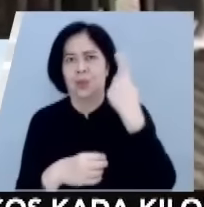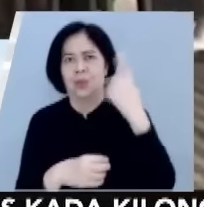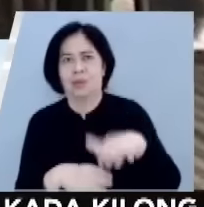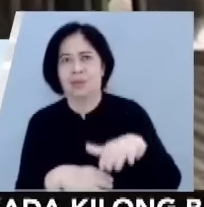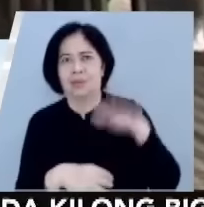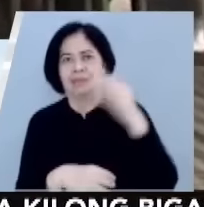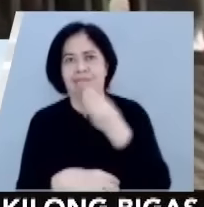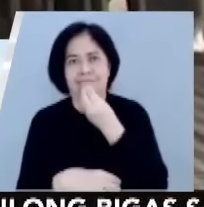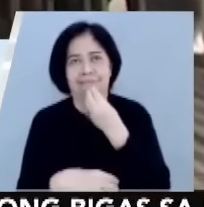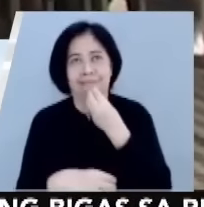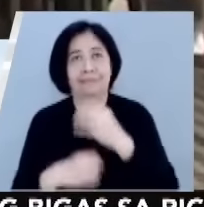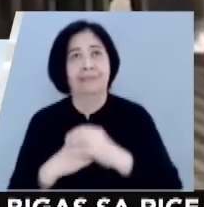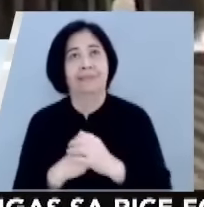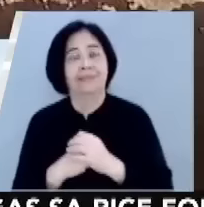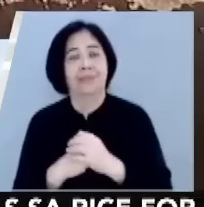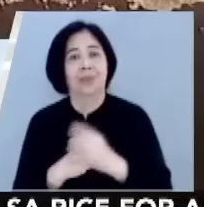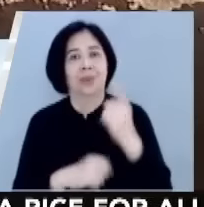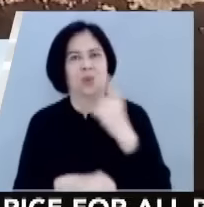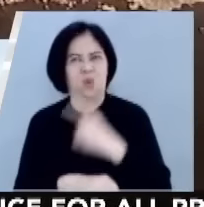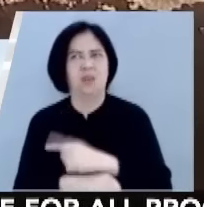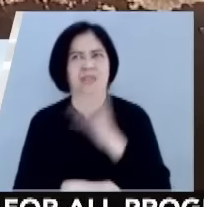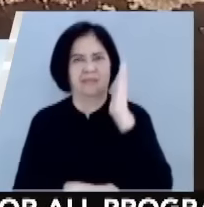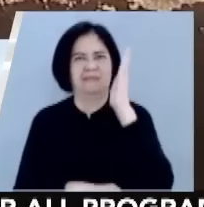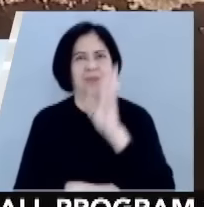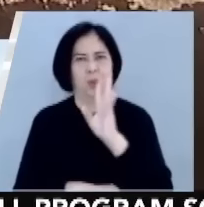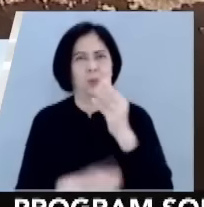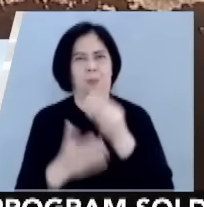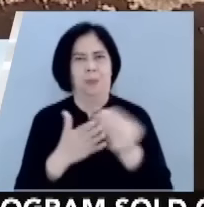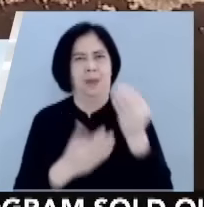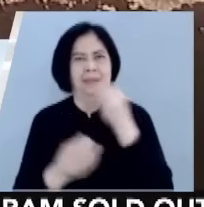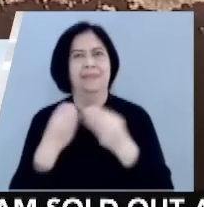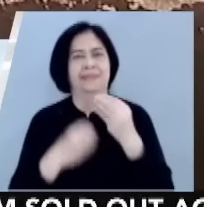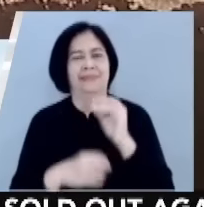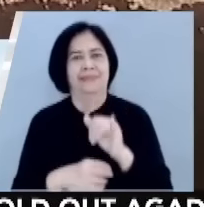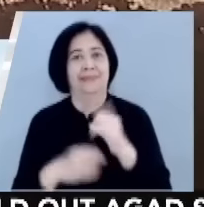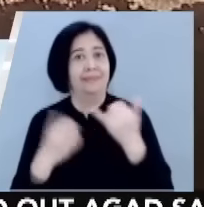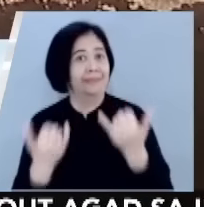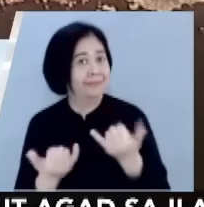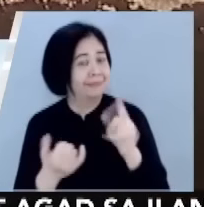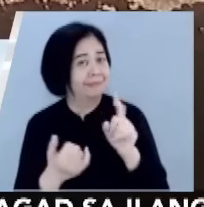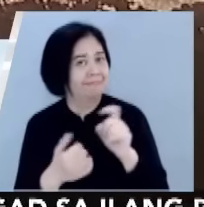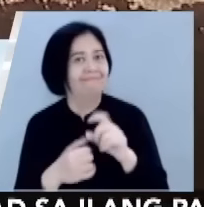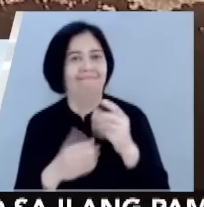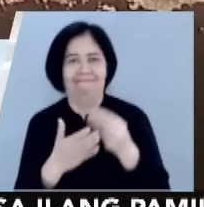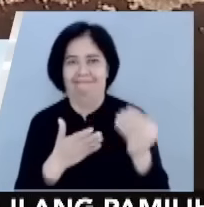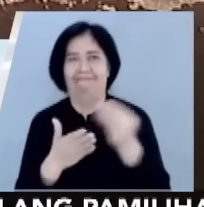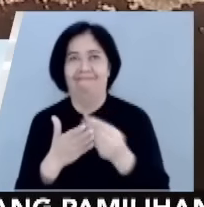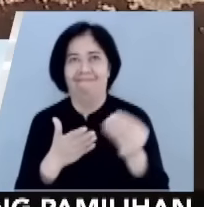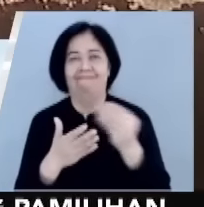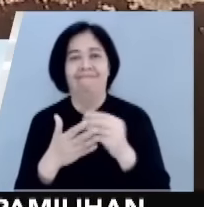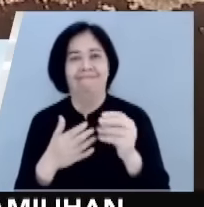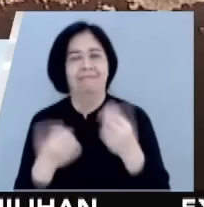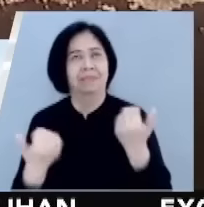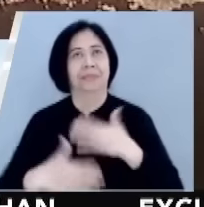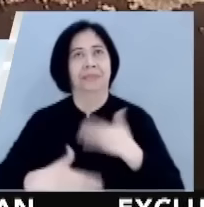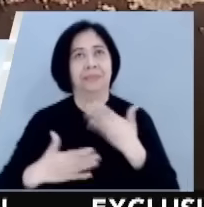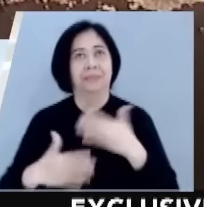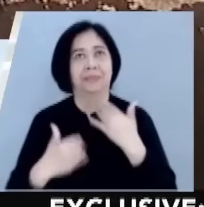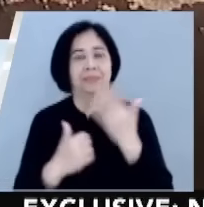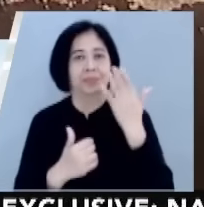Sabi, one day mabibili ko din yun. E ngayon? Nabibili ko na po yun. Masaya po. Kasi dun sa